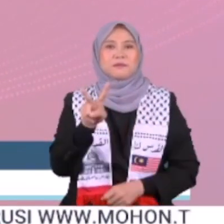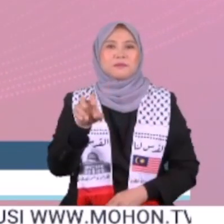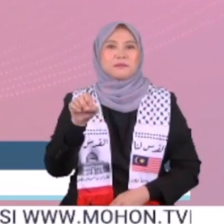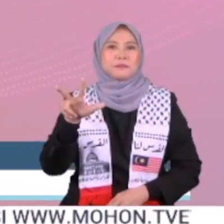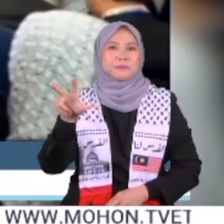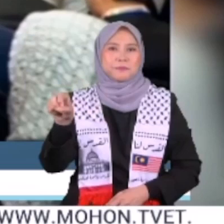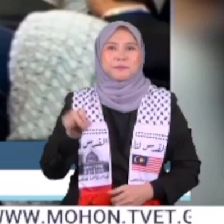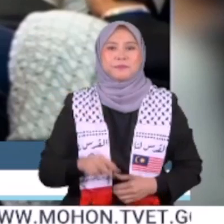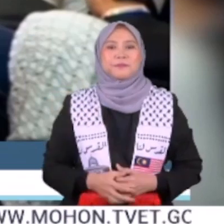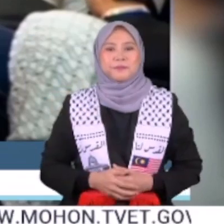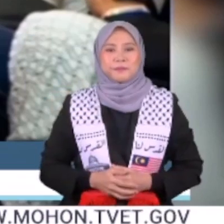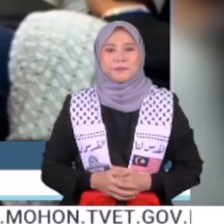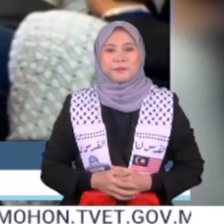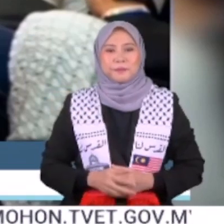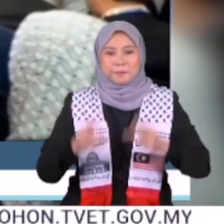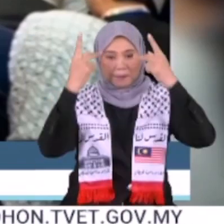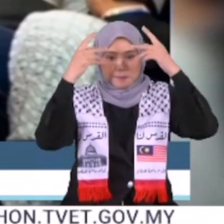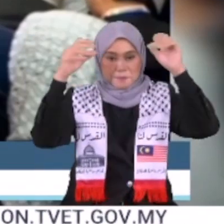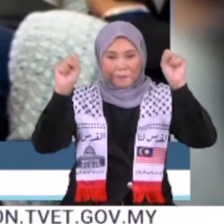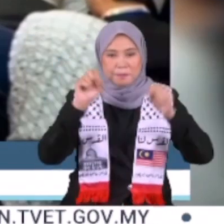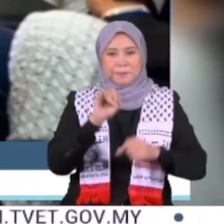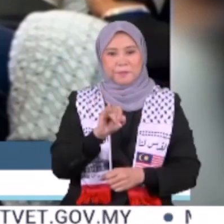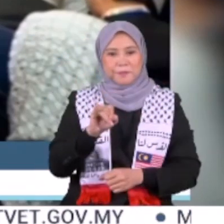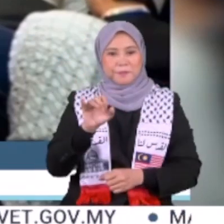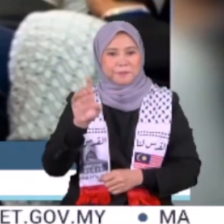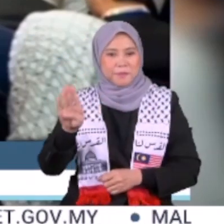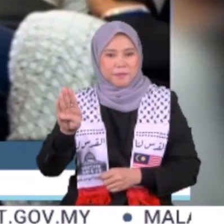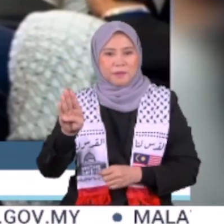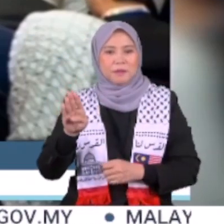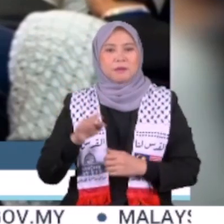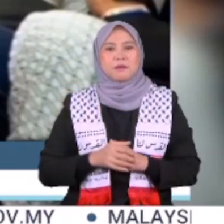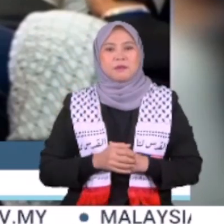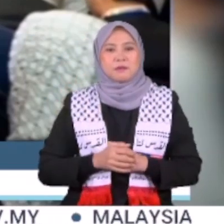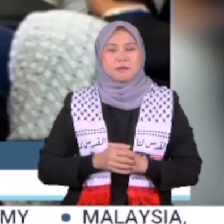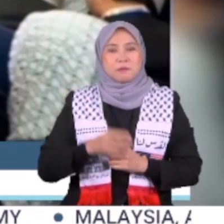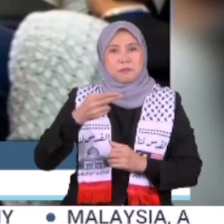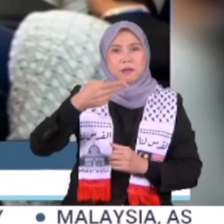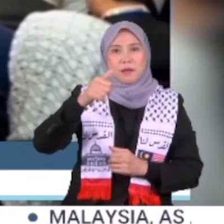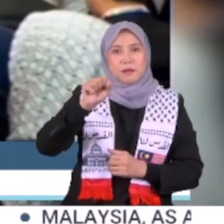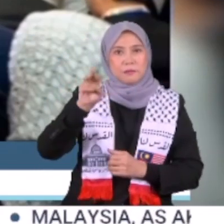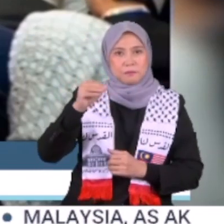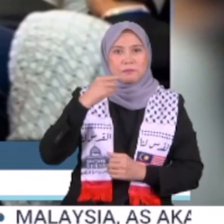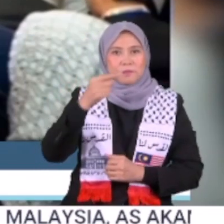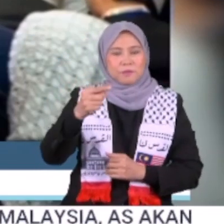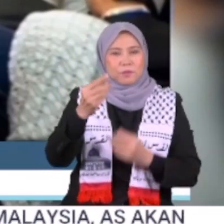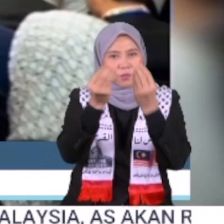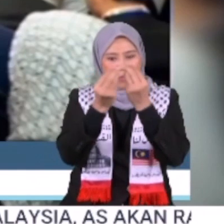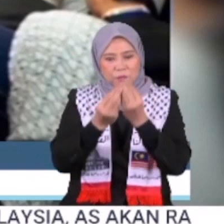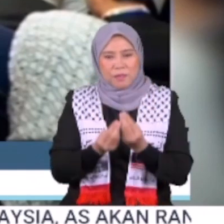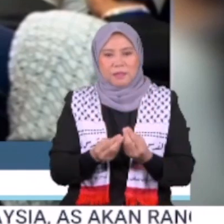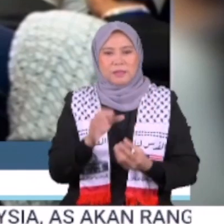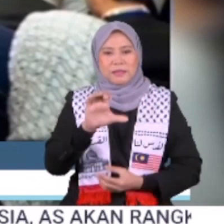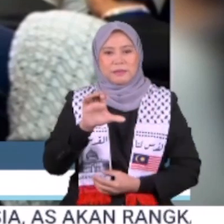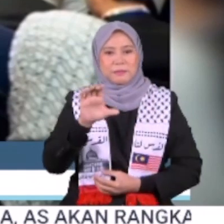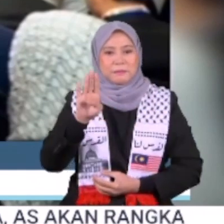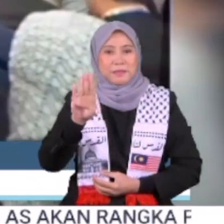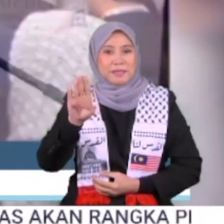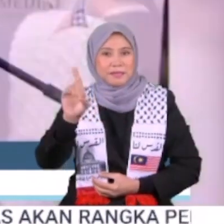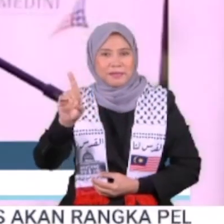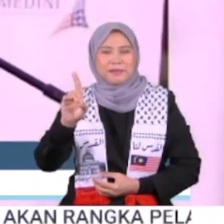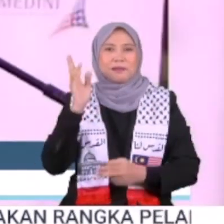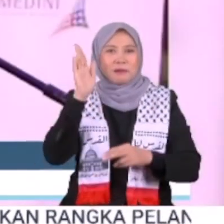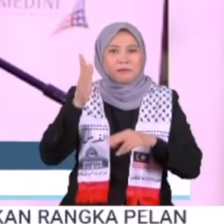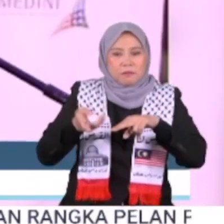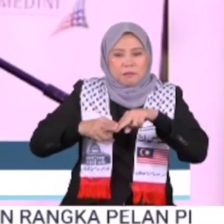2030. Presiden IIB Dato' Izhar Mohd Hashim berkata pihaknya menjangka populasi di CBD itu akan meningkat